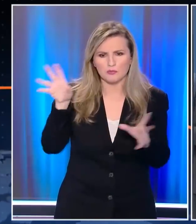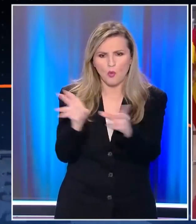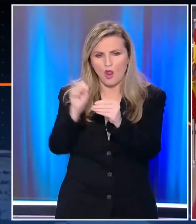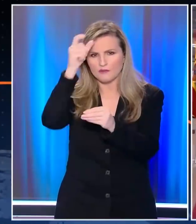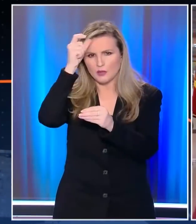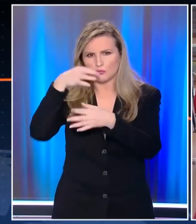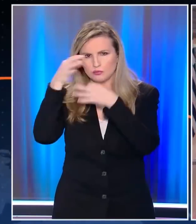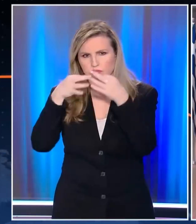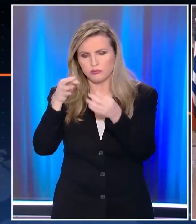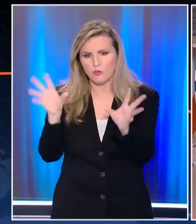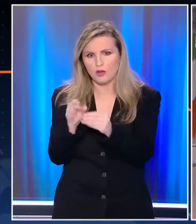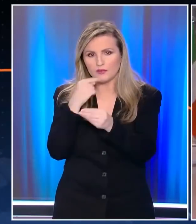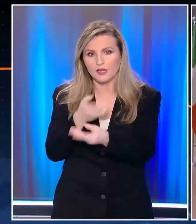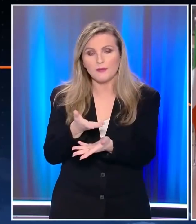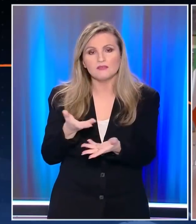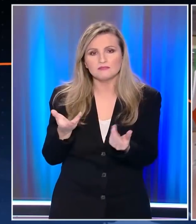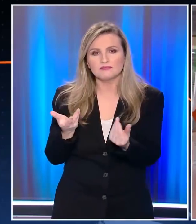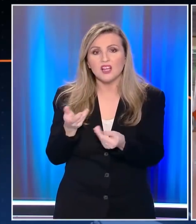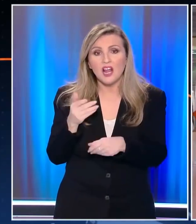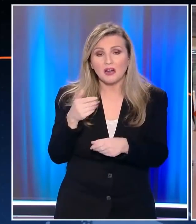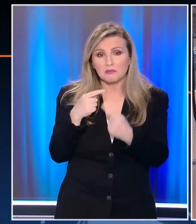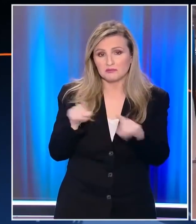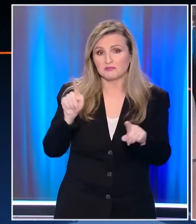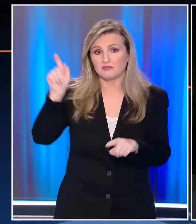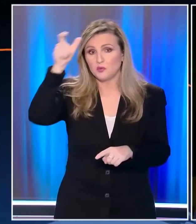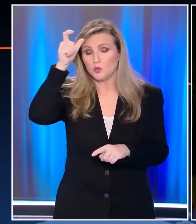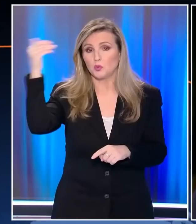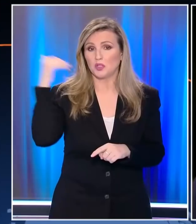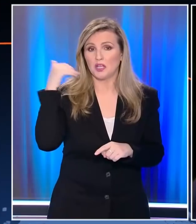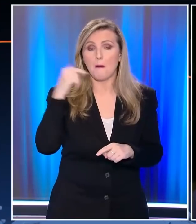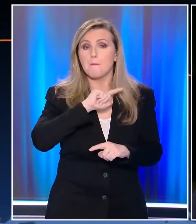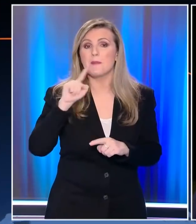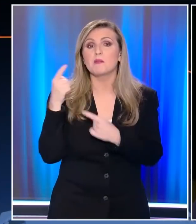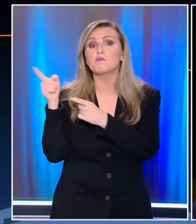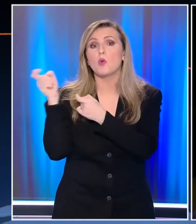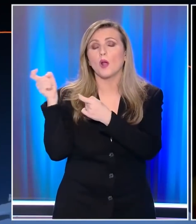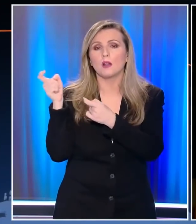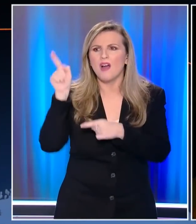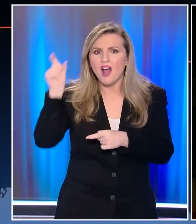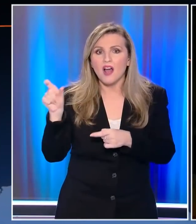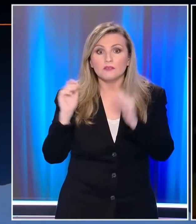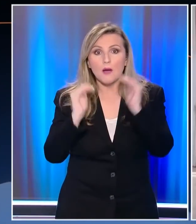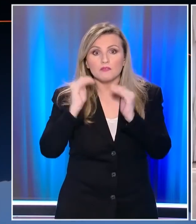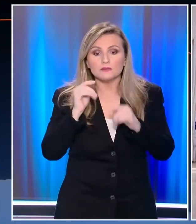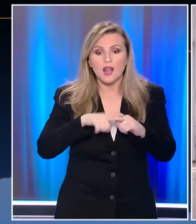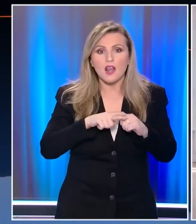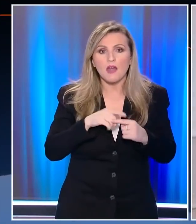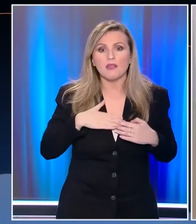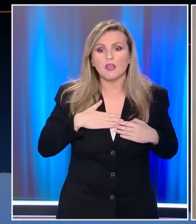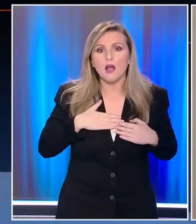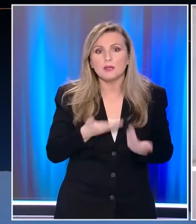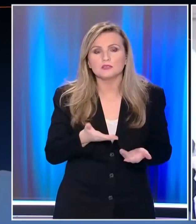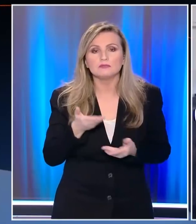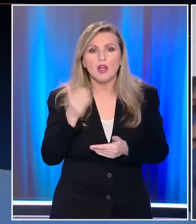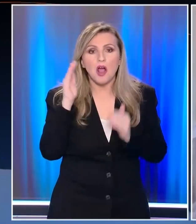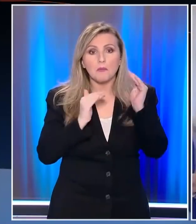ισχυρισμούς, χαρακτηρίζοντας οξύμορο να εγκαλεί την Ελλάδα για προκλήσεις η Τουρκία, που απειλεί και αμφισβητεί ευθέως την ελληνική κυριαρχία. Άλλωστε,